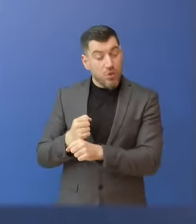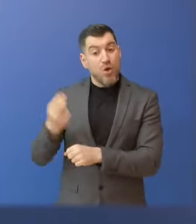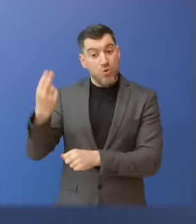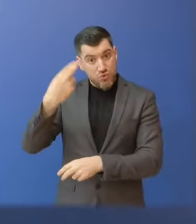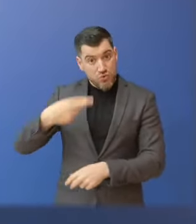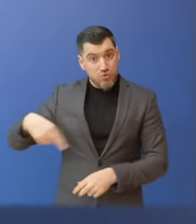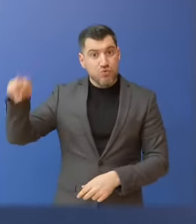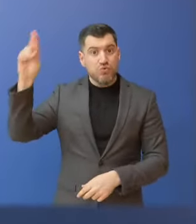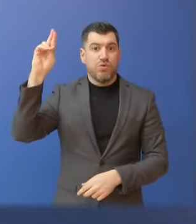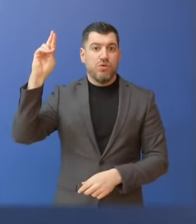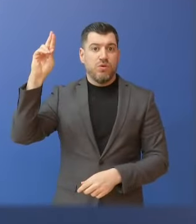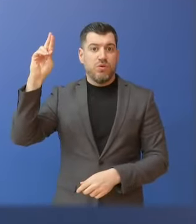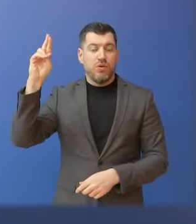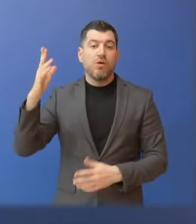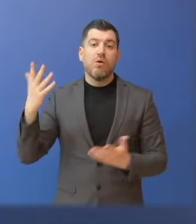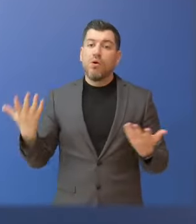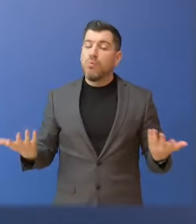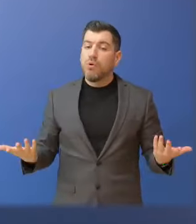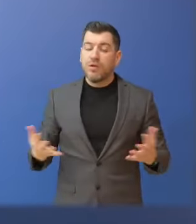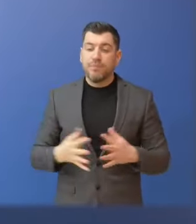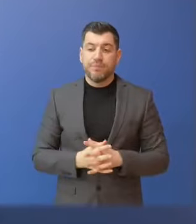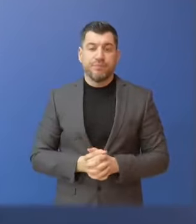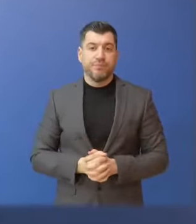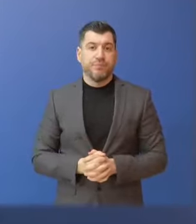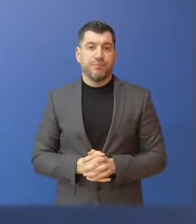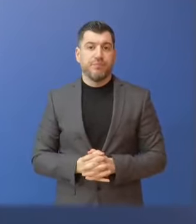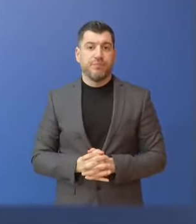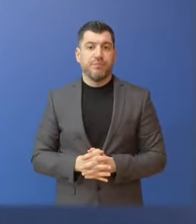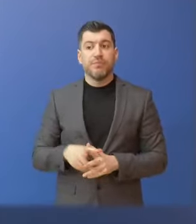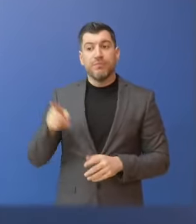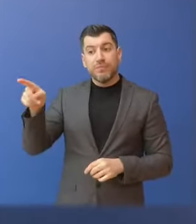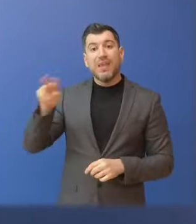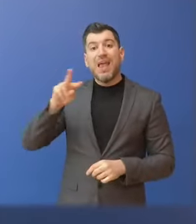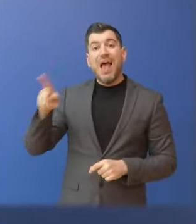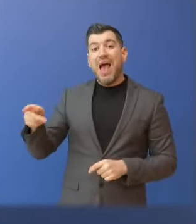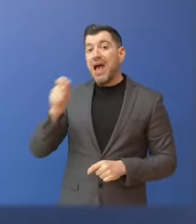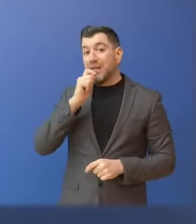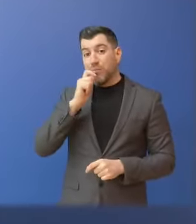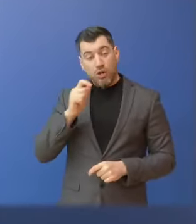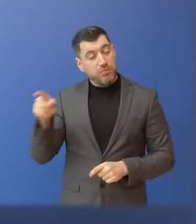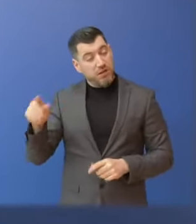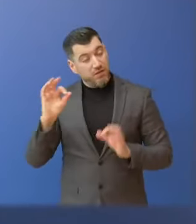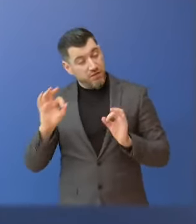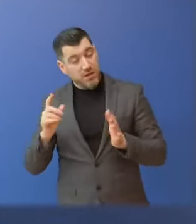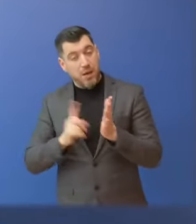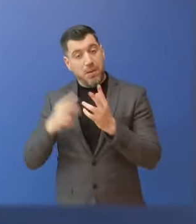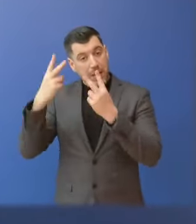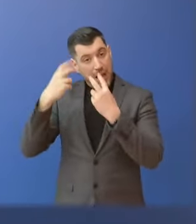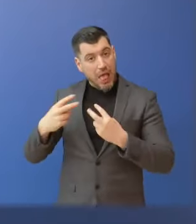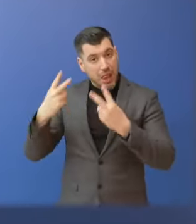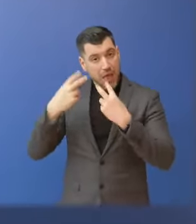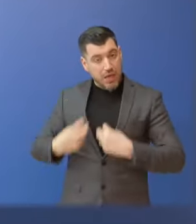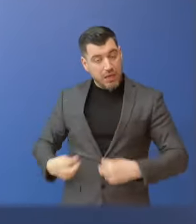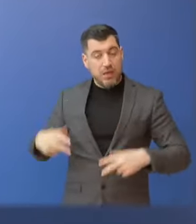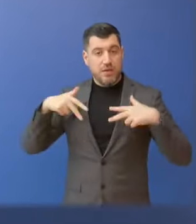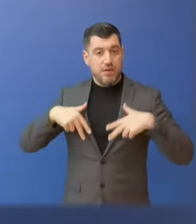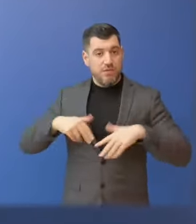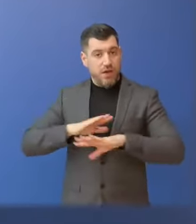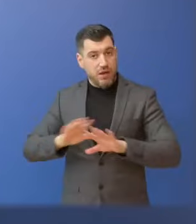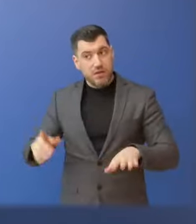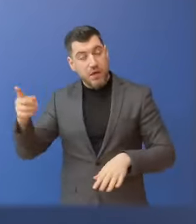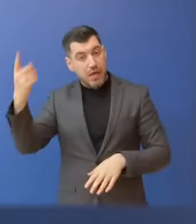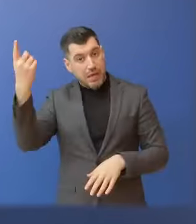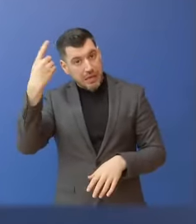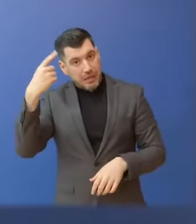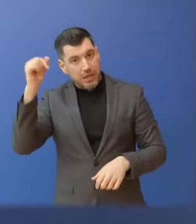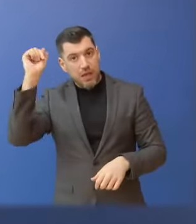τη συζήτηση η αντιπολίτευση προφανώς έχει καθήκον να ελέγχει την κυβέρνηση να της κάνει έντονη κριτική